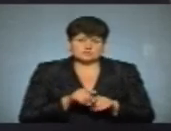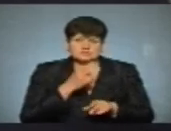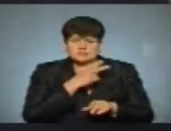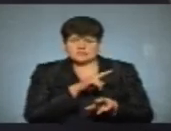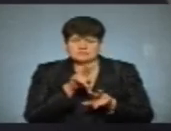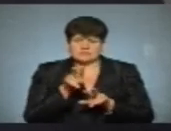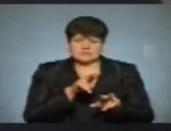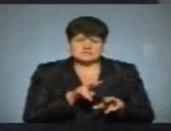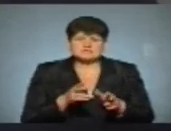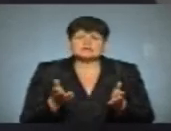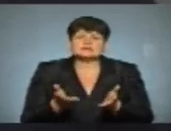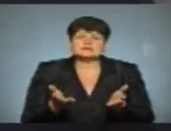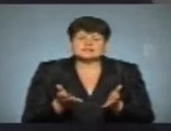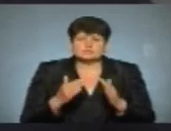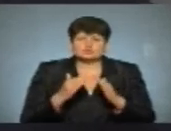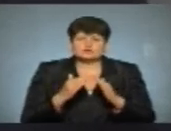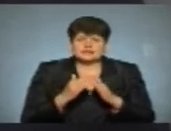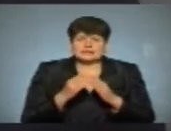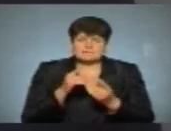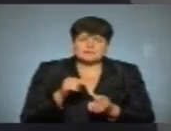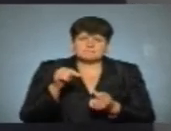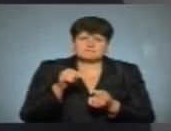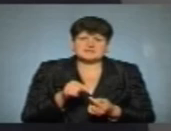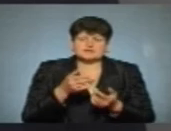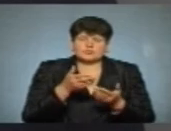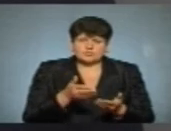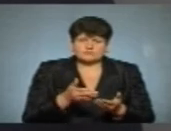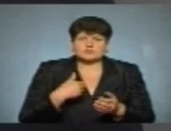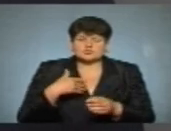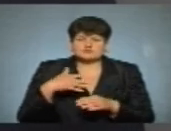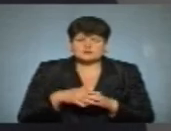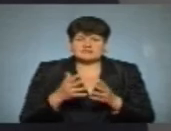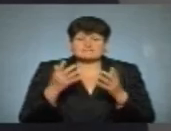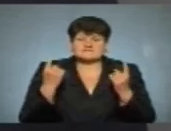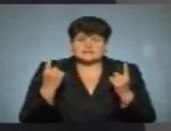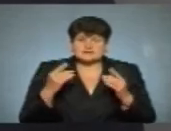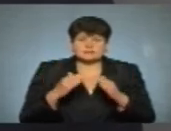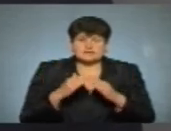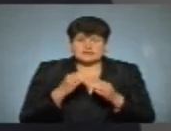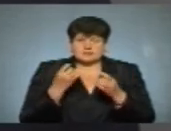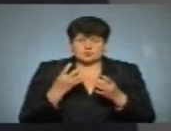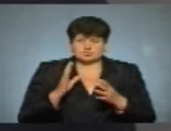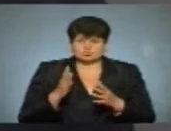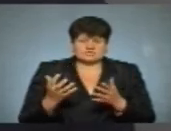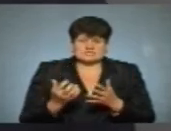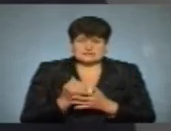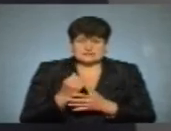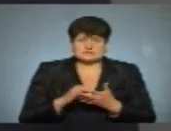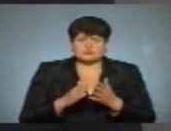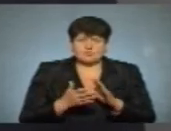де будинок, який би підходив, власне, підійшов. Адже, розумієте, такий великий будинок також не просто буде знайти з умовами,